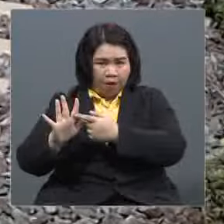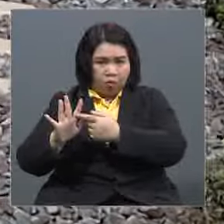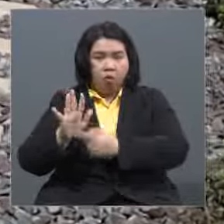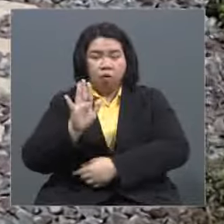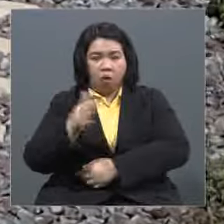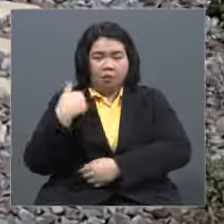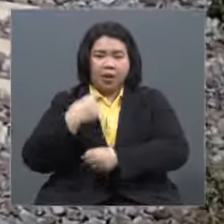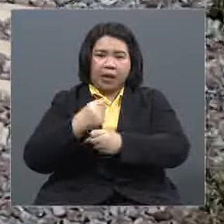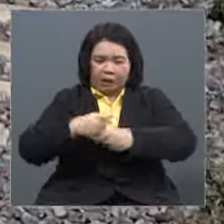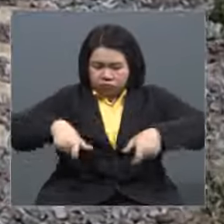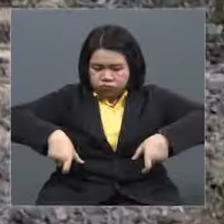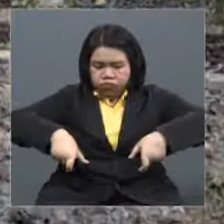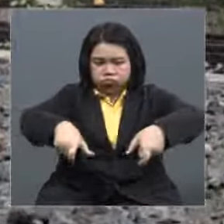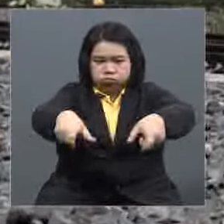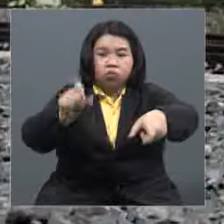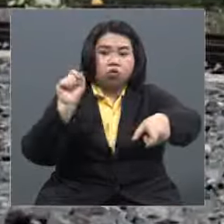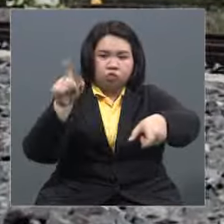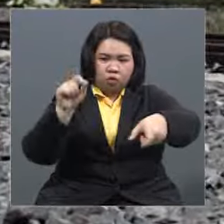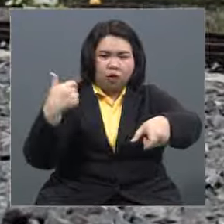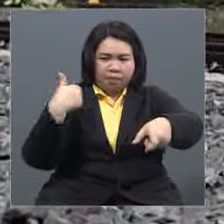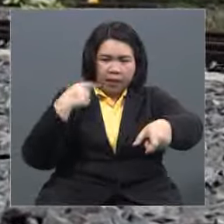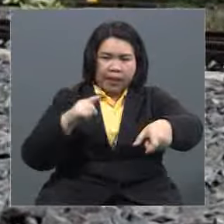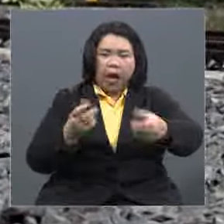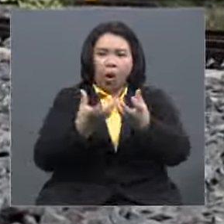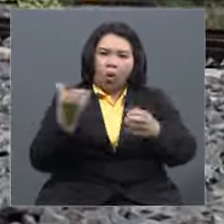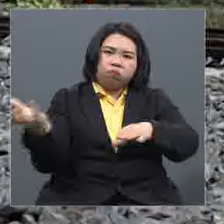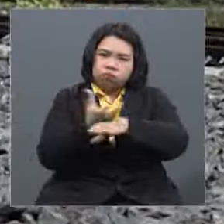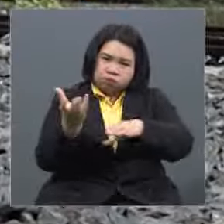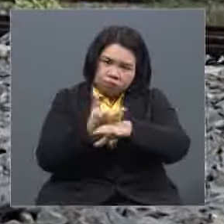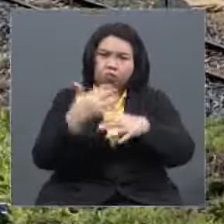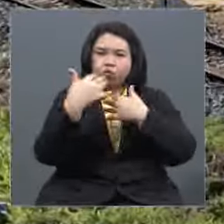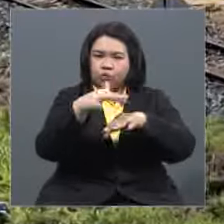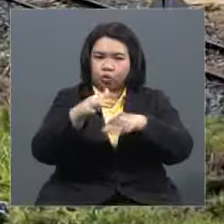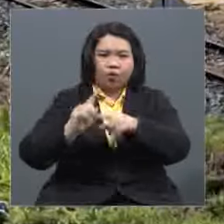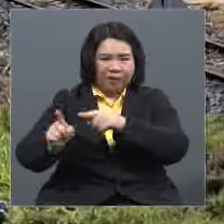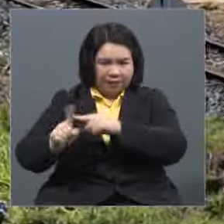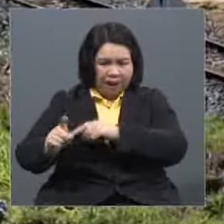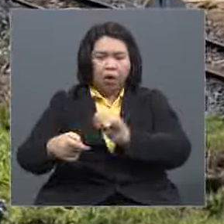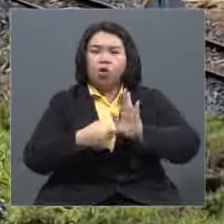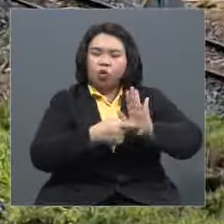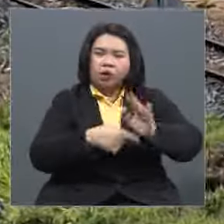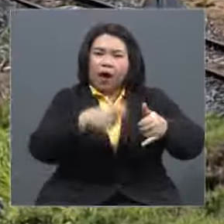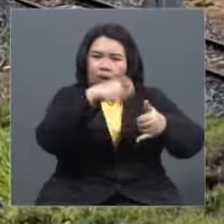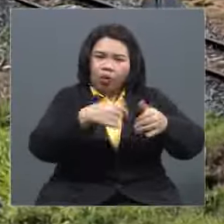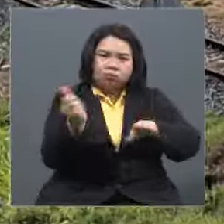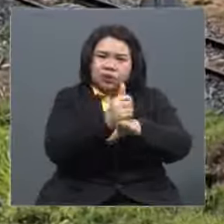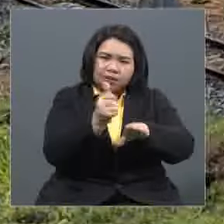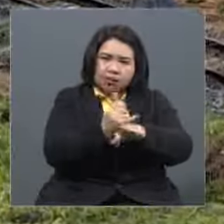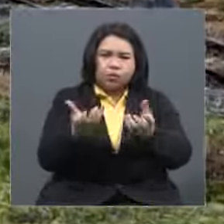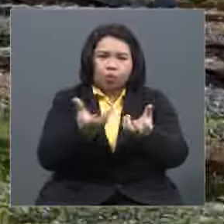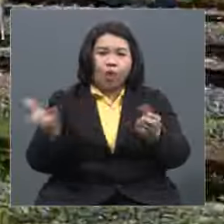ไฟทางคู่ระยะเร่งด่วนเน้นเพื่อการขนส่งและจัดการโลจิสติกทั้งขนส่งคนและขนส่ง